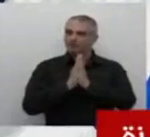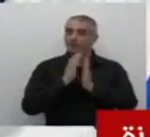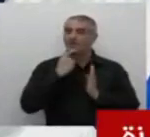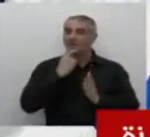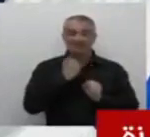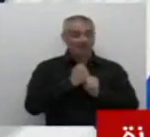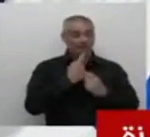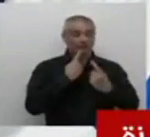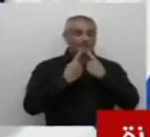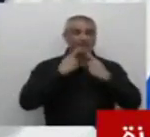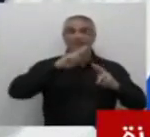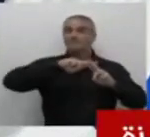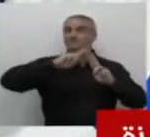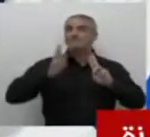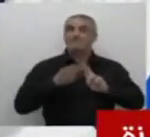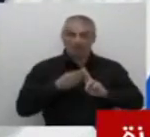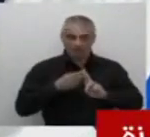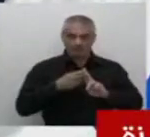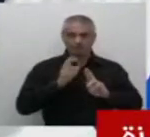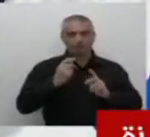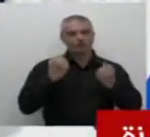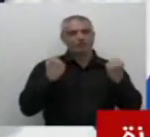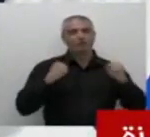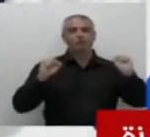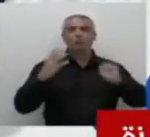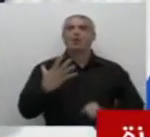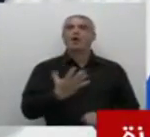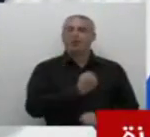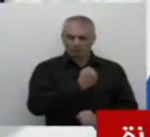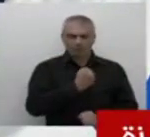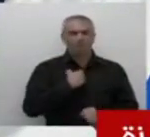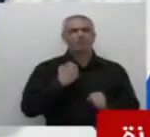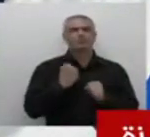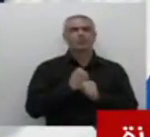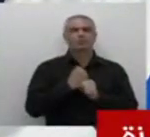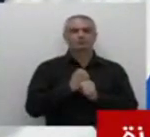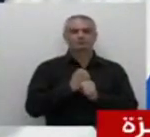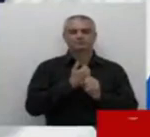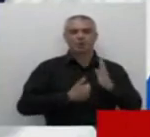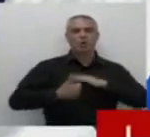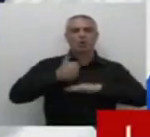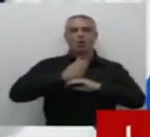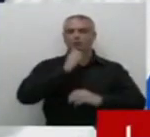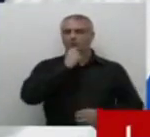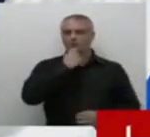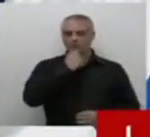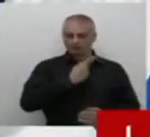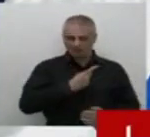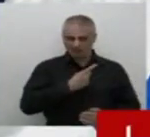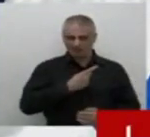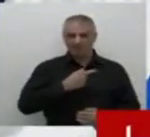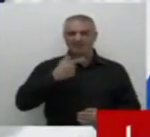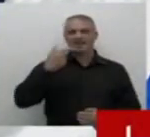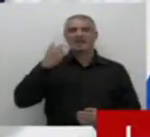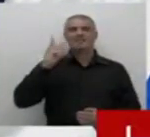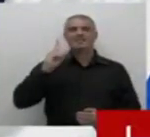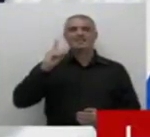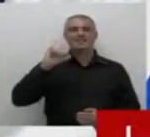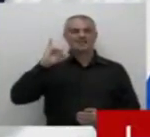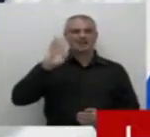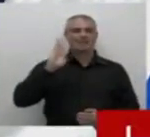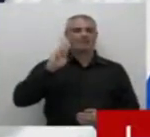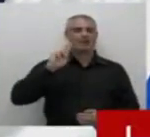واود ايضا ان اوضح ان المفاوضات مع الاطراف الدوليه بهذا الخصوص تجري